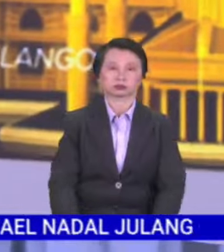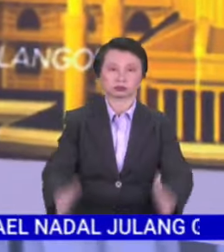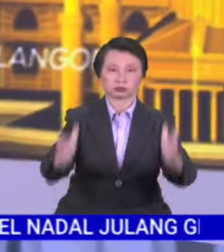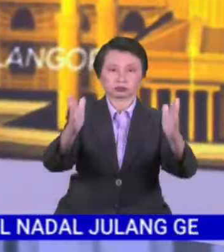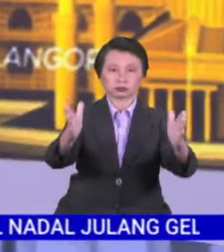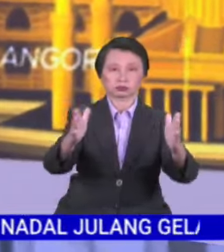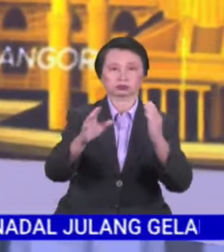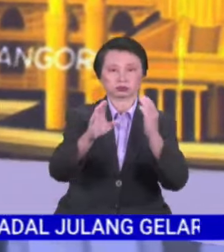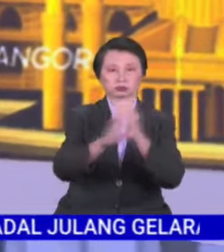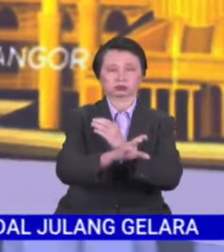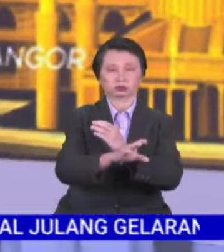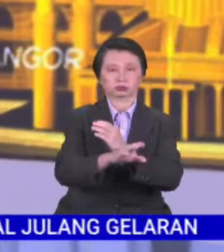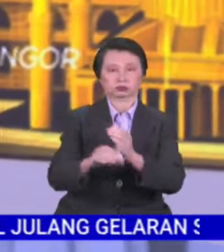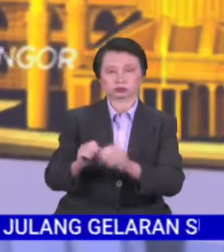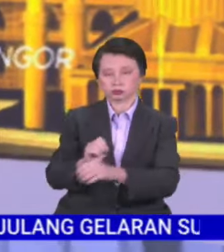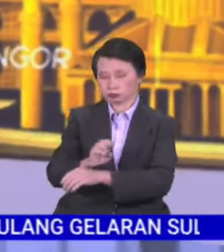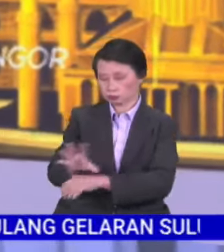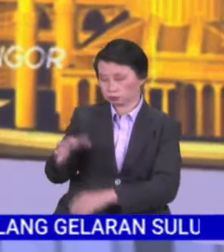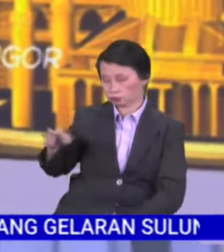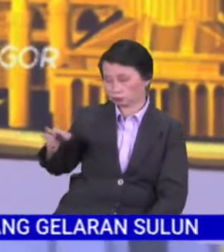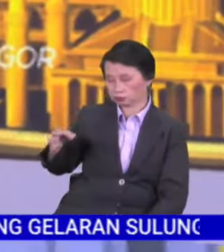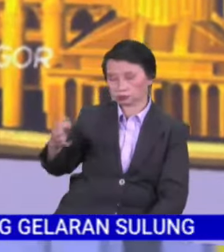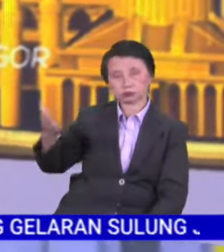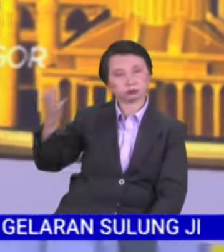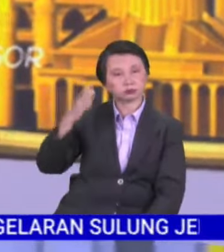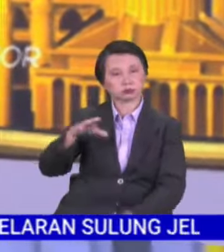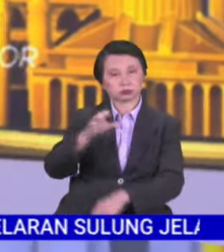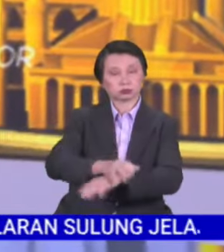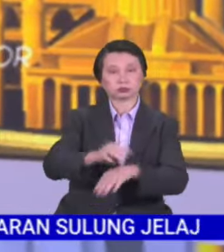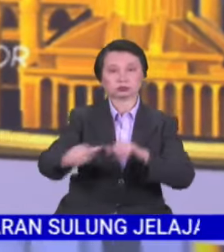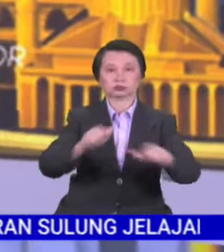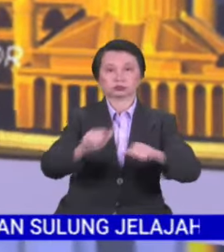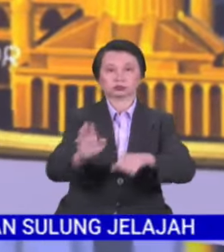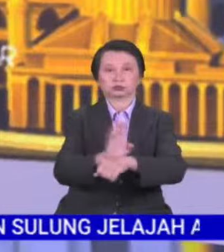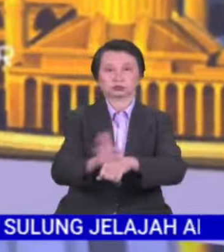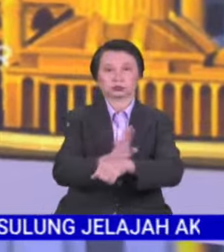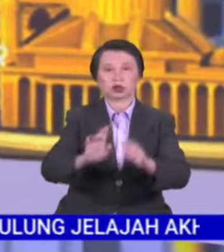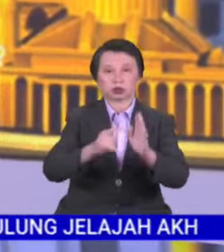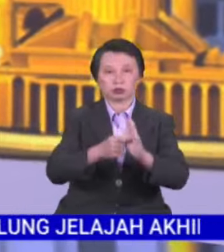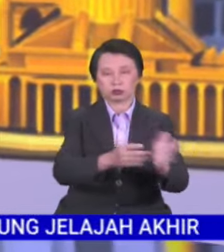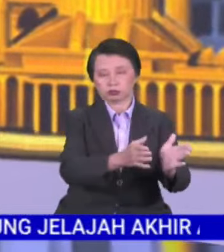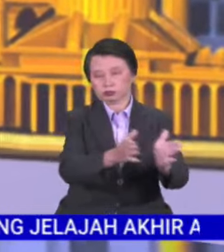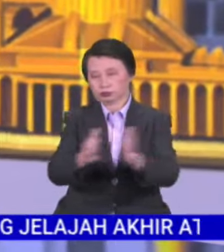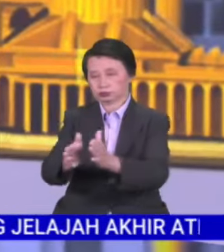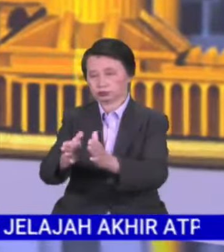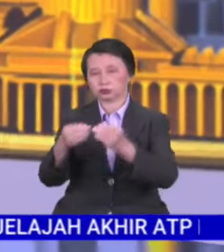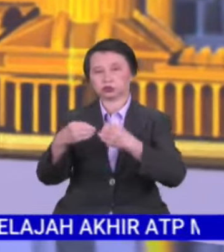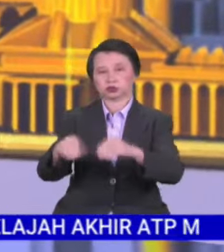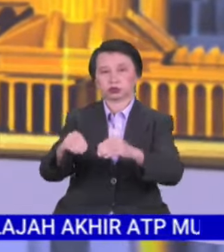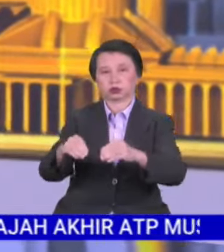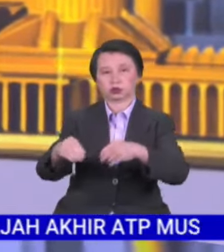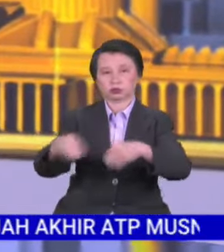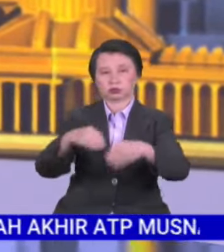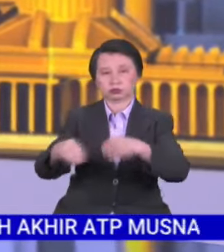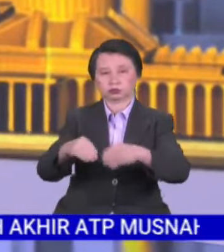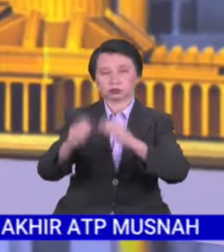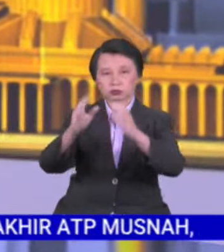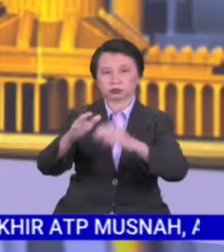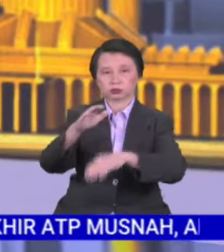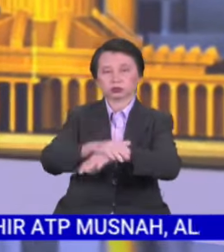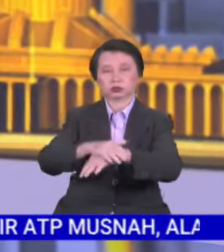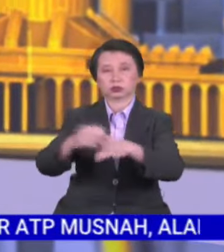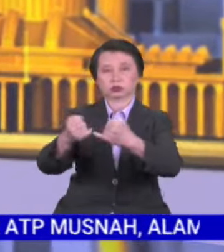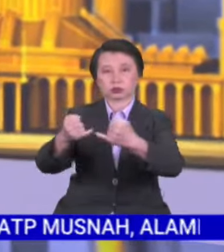Tempoh mencabar sewaktu pandemik COVID-19 lalu memaksa aktiviti perniagaan mula beralih kepada jualan dan pemasaran produk secara